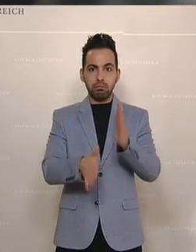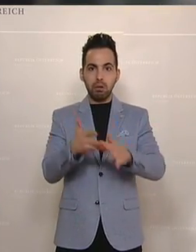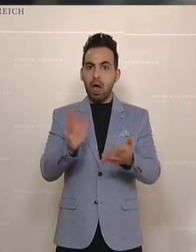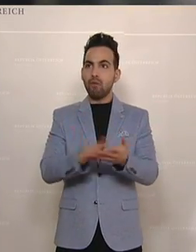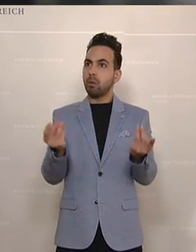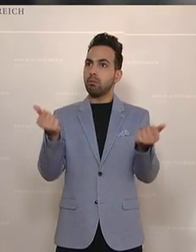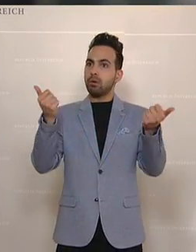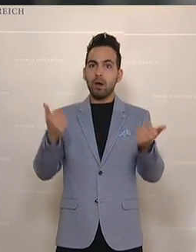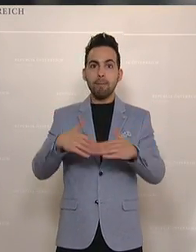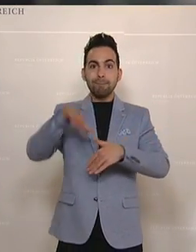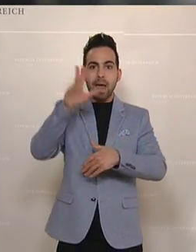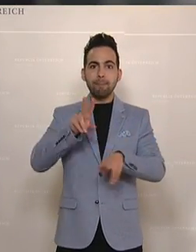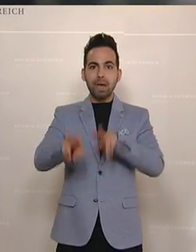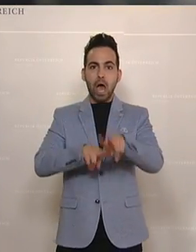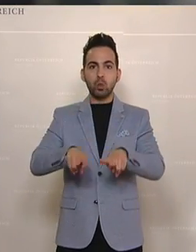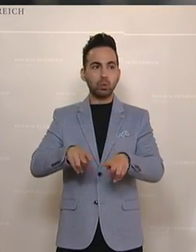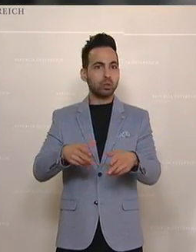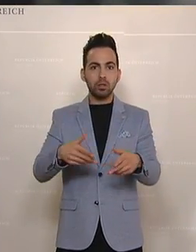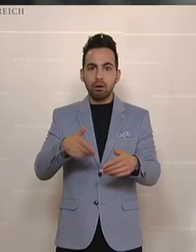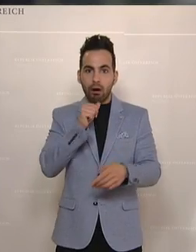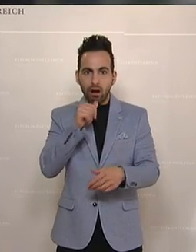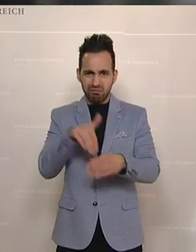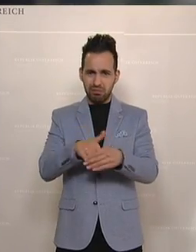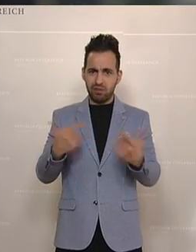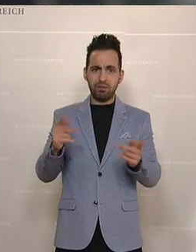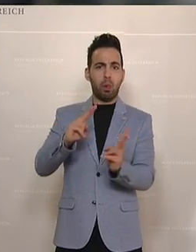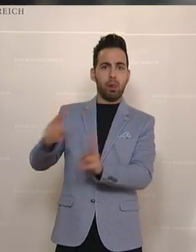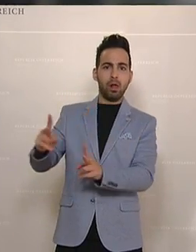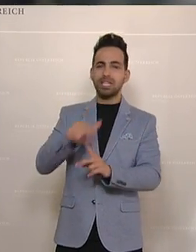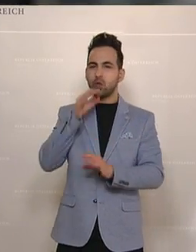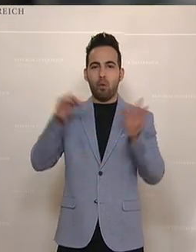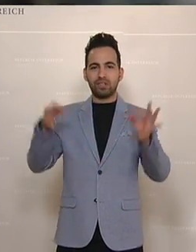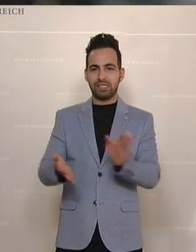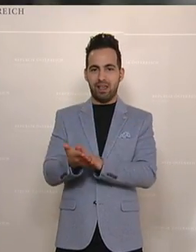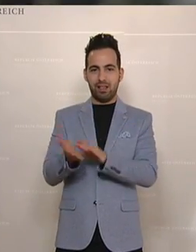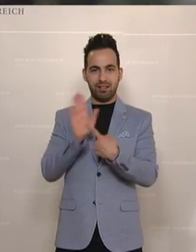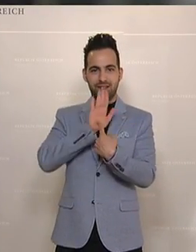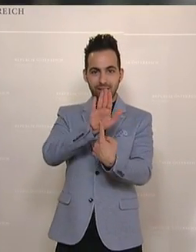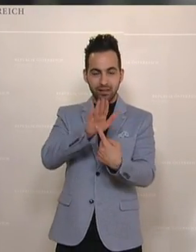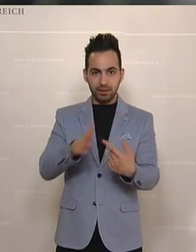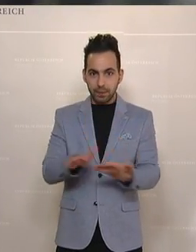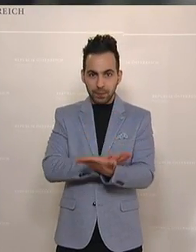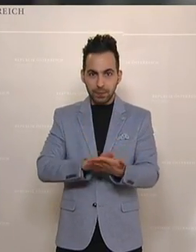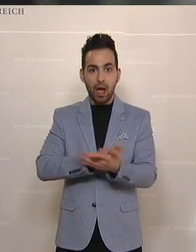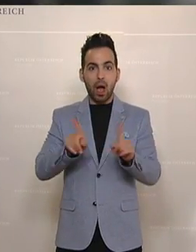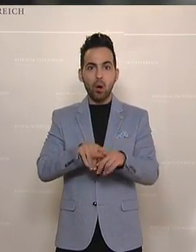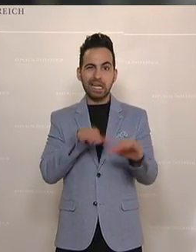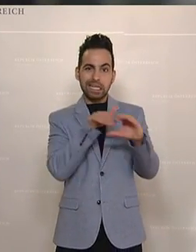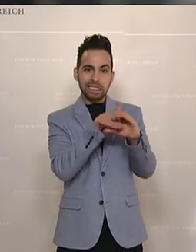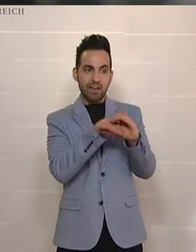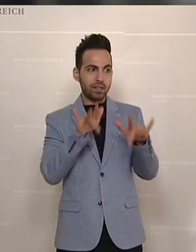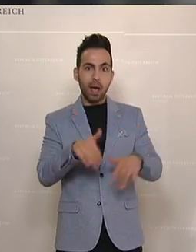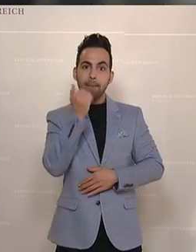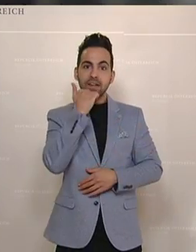ohne dass daraus ein Mehr an Behandlungskapazitäten entsteht. Zumindest wird das offiziell nicht ausgewiesen. Dass auch Reservekapazitäten im